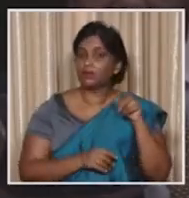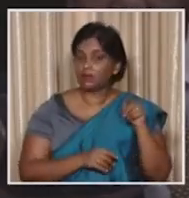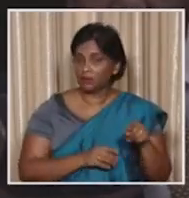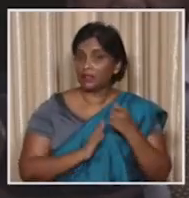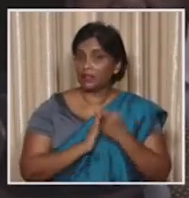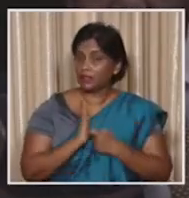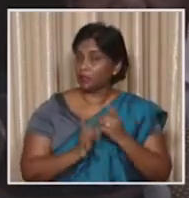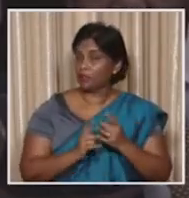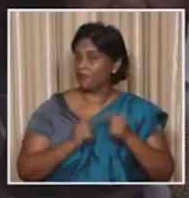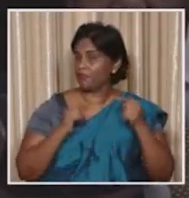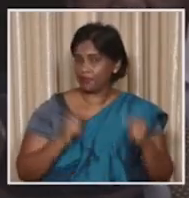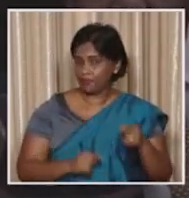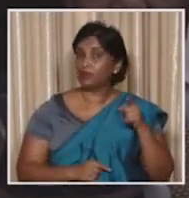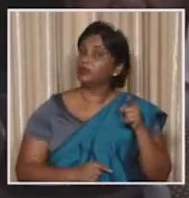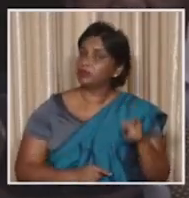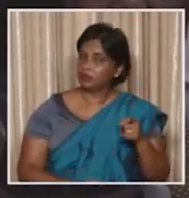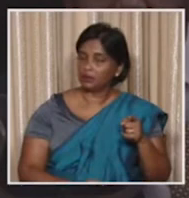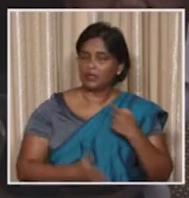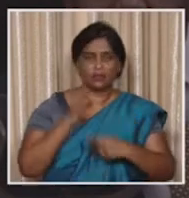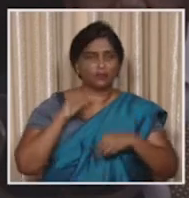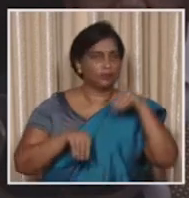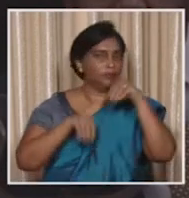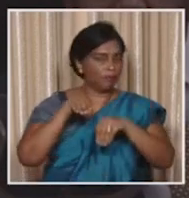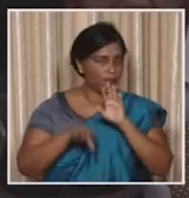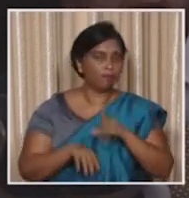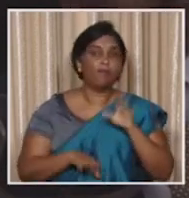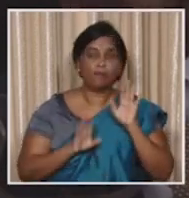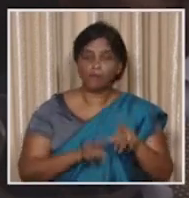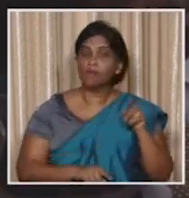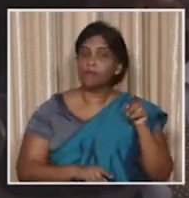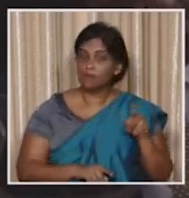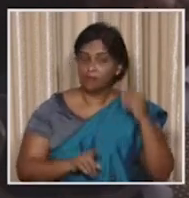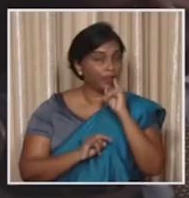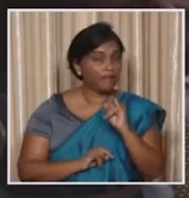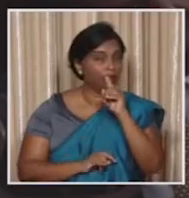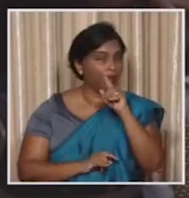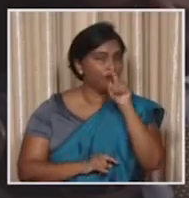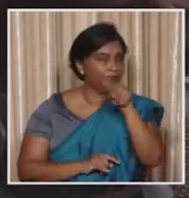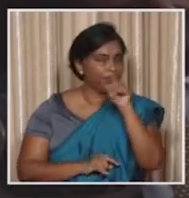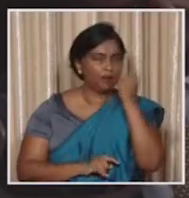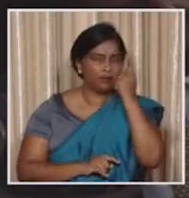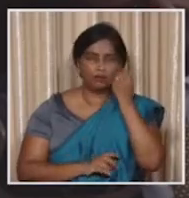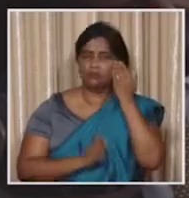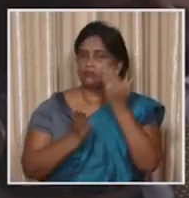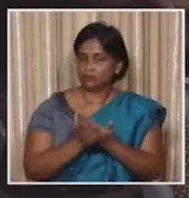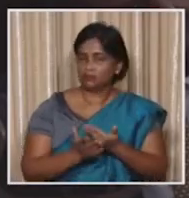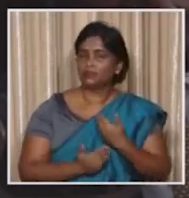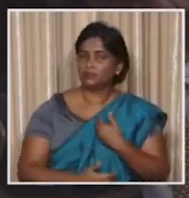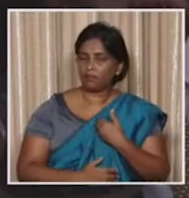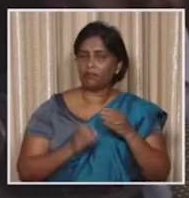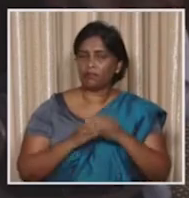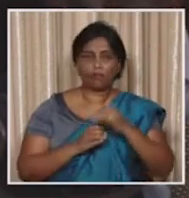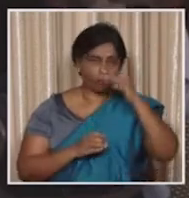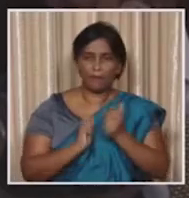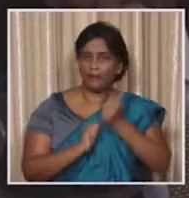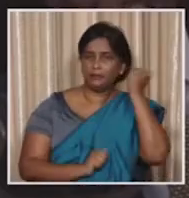அவர் வாக்களித்திருந்தார். ஆனால் அப்படி இருந்தும் அது தொடர்பாக ஒரு அப்பட்டமான பொய்யை சொல்லி எங்களுடைய கட்சி தலைவர் மீதும் சேறு பூசுவதற்கு